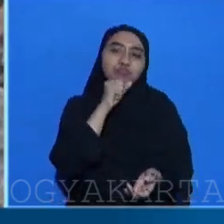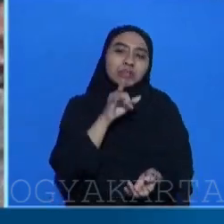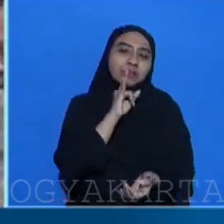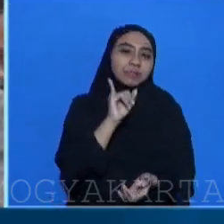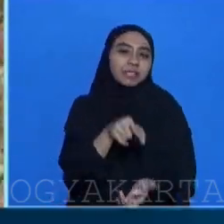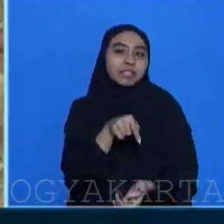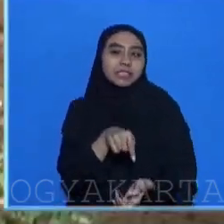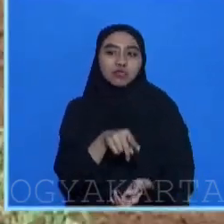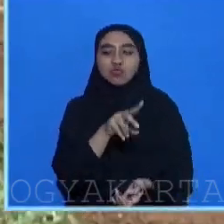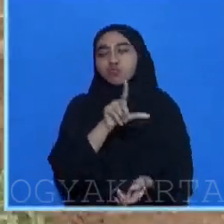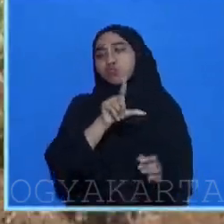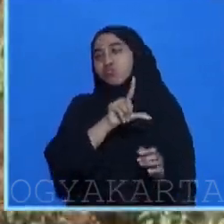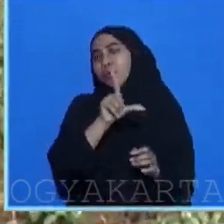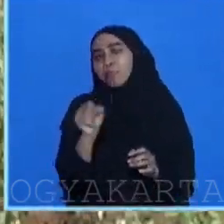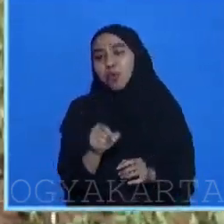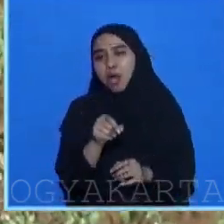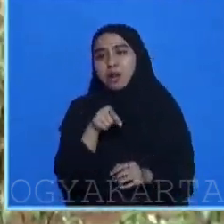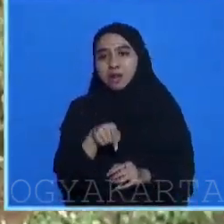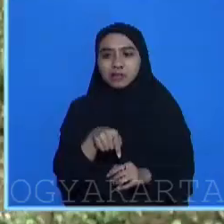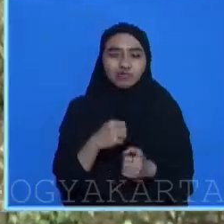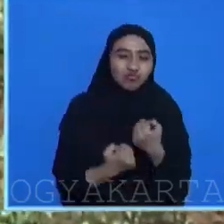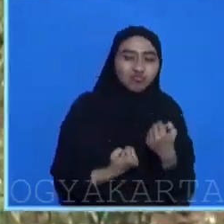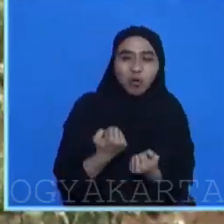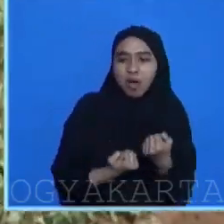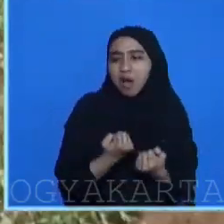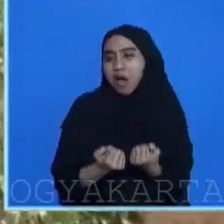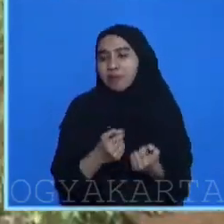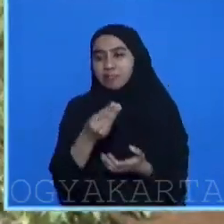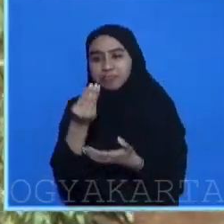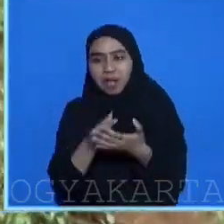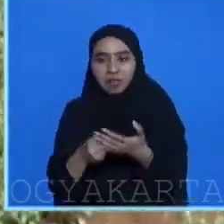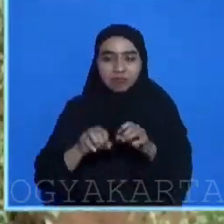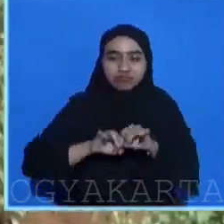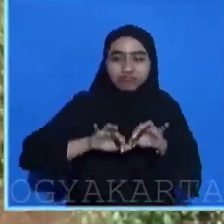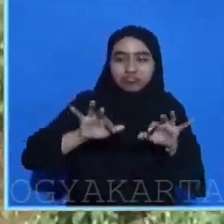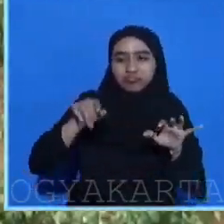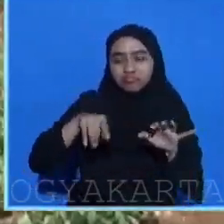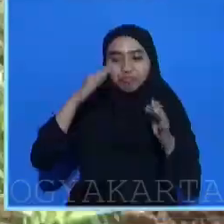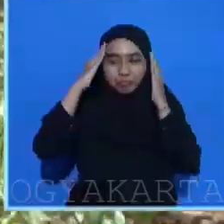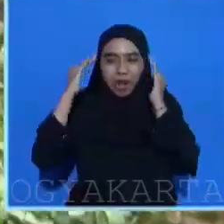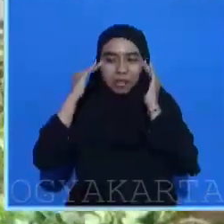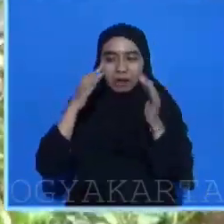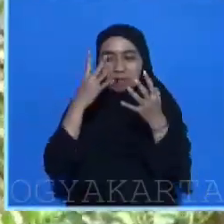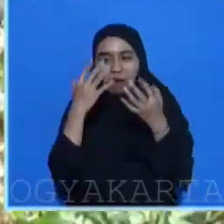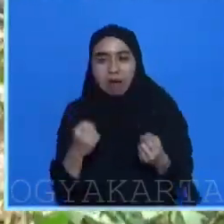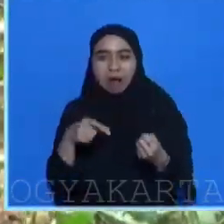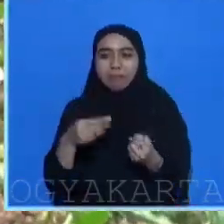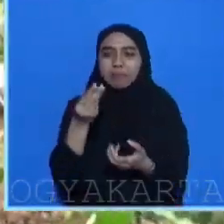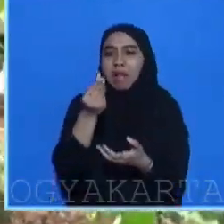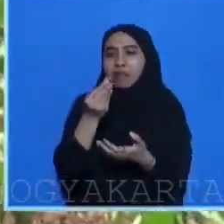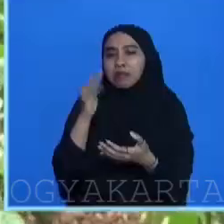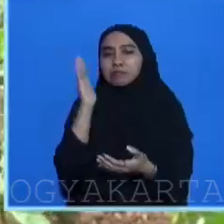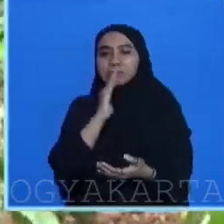2 bulan dengan segala upaya dan biaya yang telah dikeluarkan petani berharap harga jual cabai bisa lebih